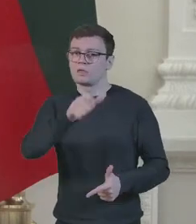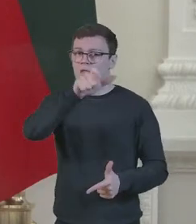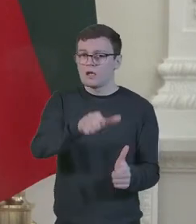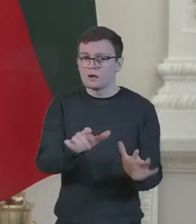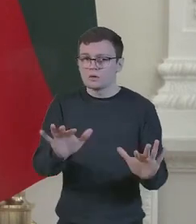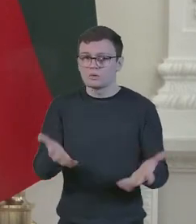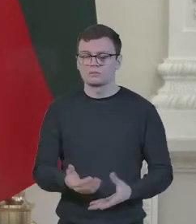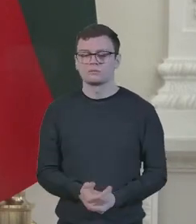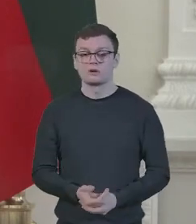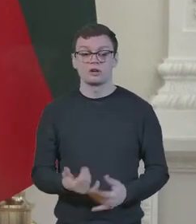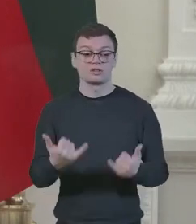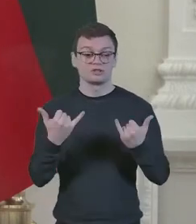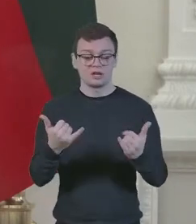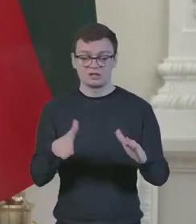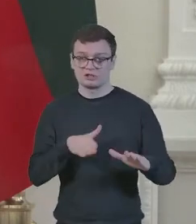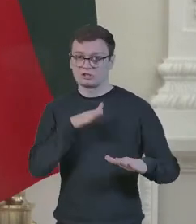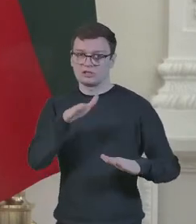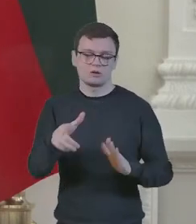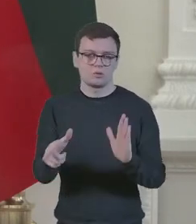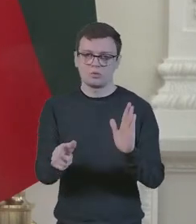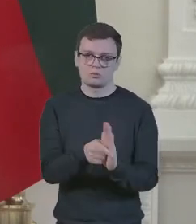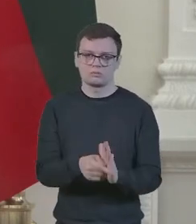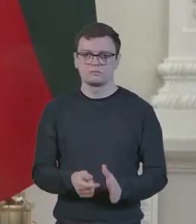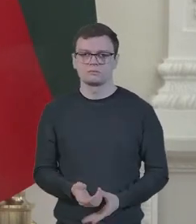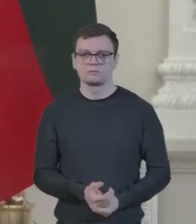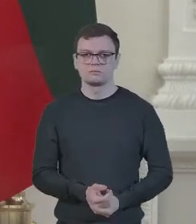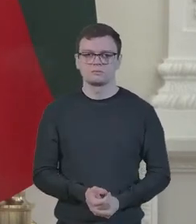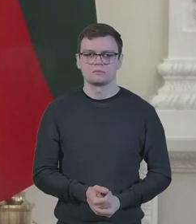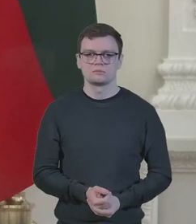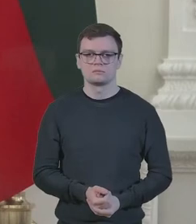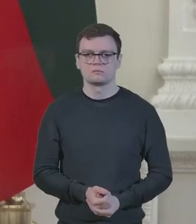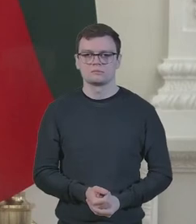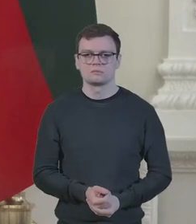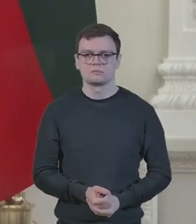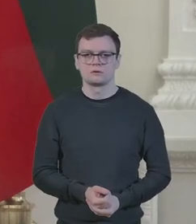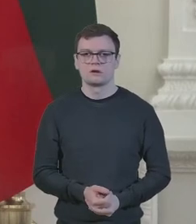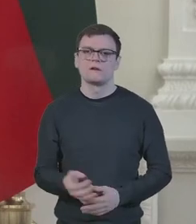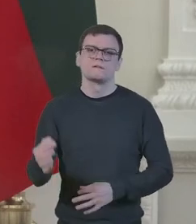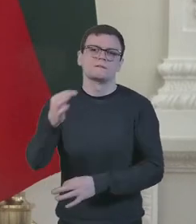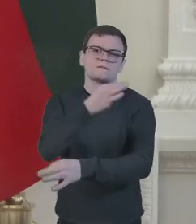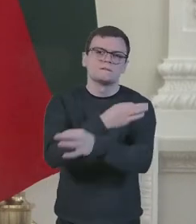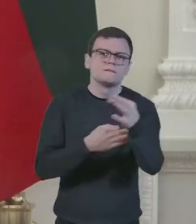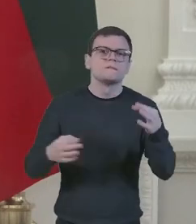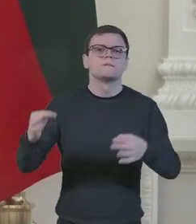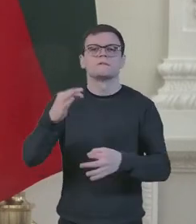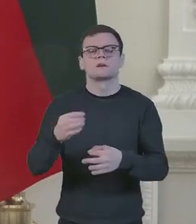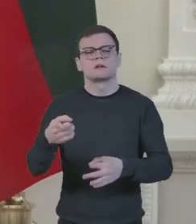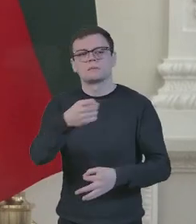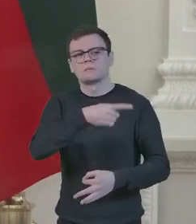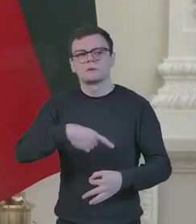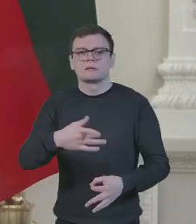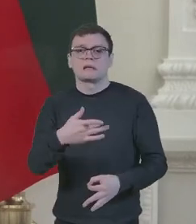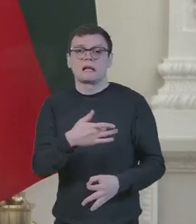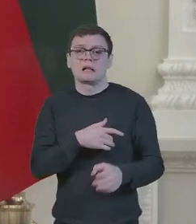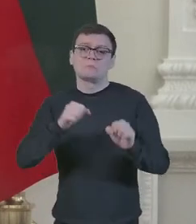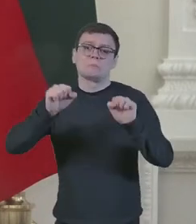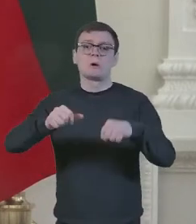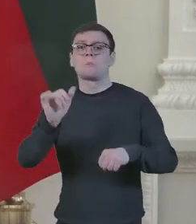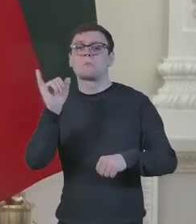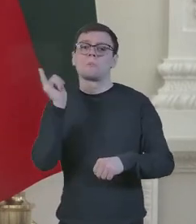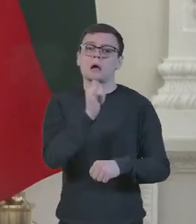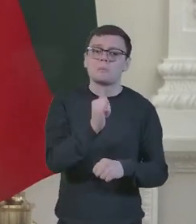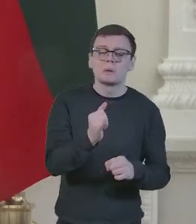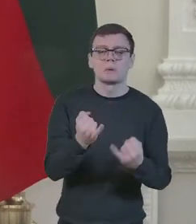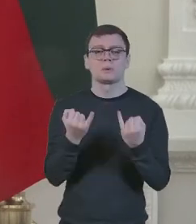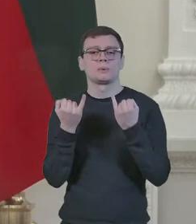šiandien mes šitą žingsnį privalome žengti. Kalbos apie tai, kad galbūt mes pamėginsime